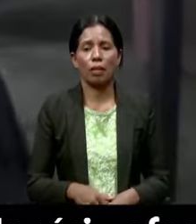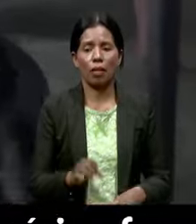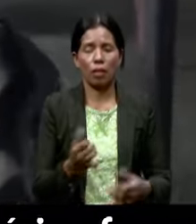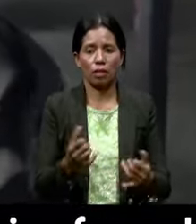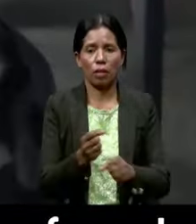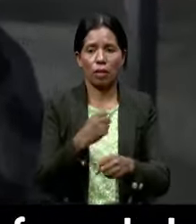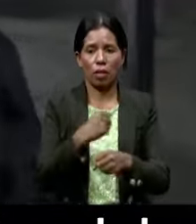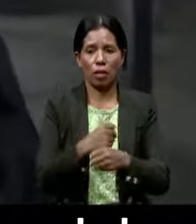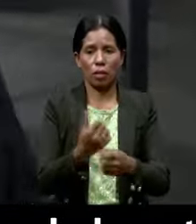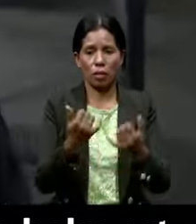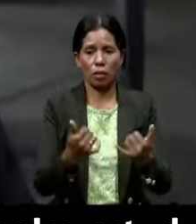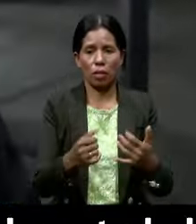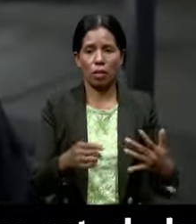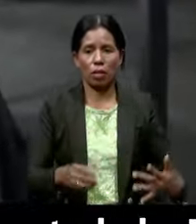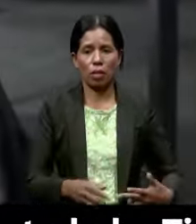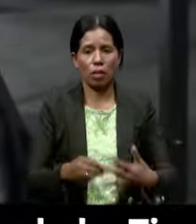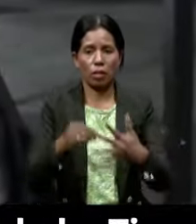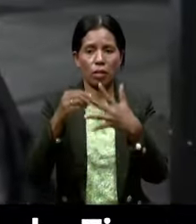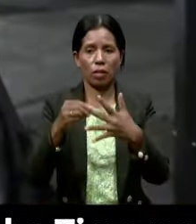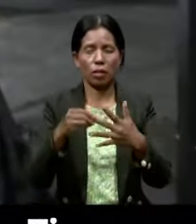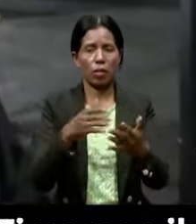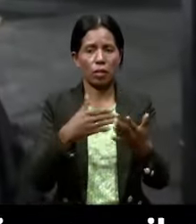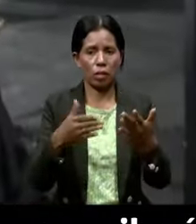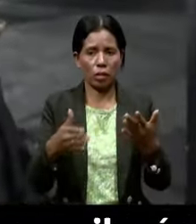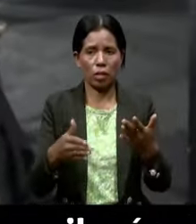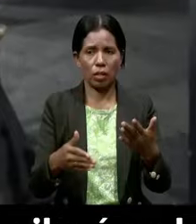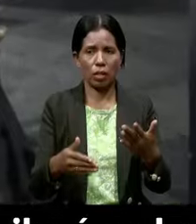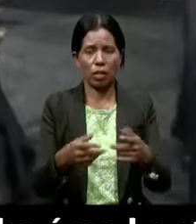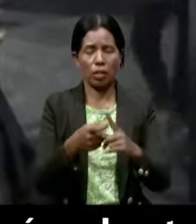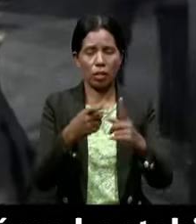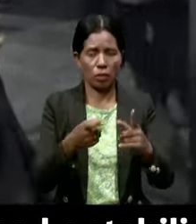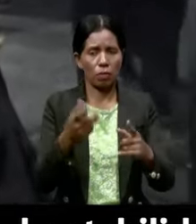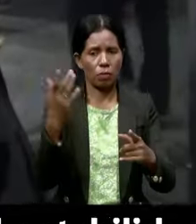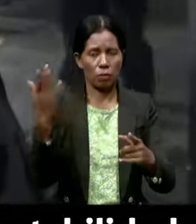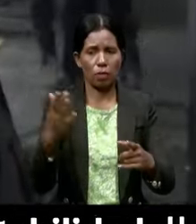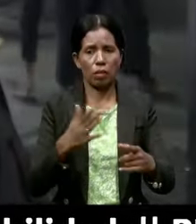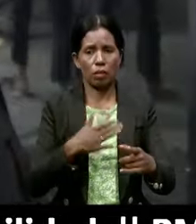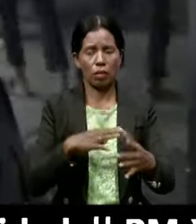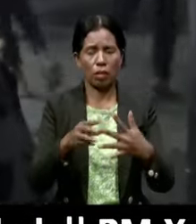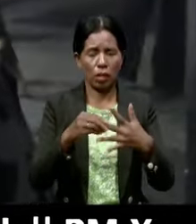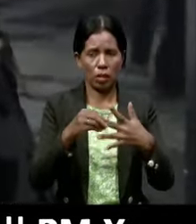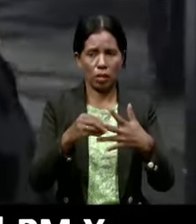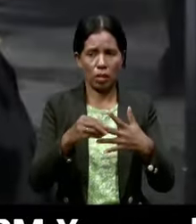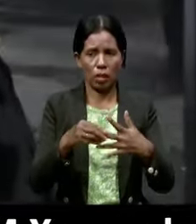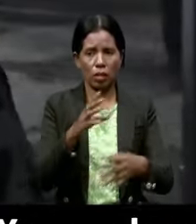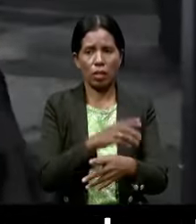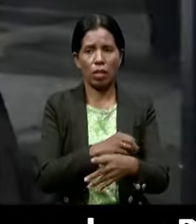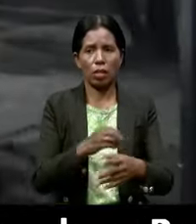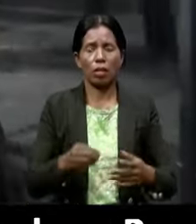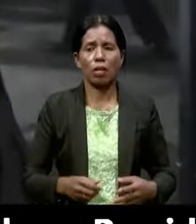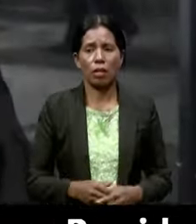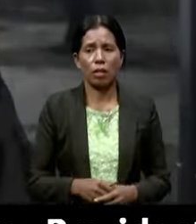agora dadar. Nene ne uniku, ne produk lokal, original duni. Naan fresco, i babi pedaging, naan